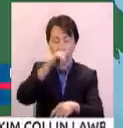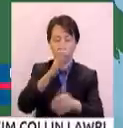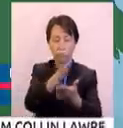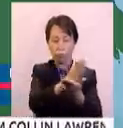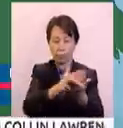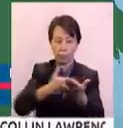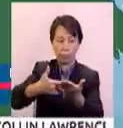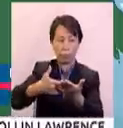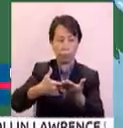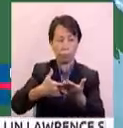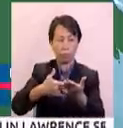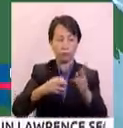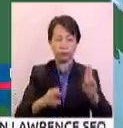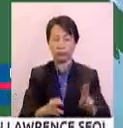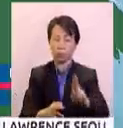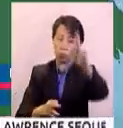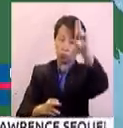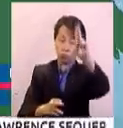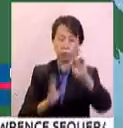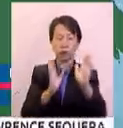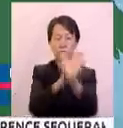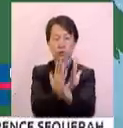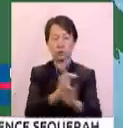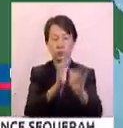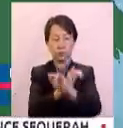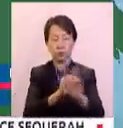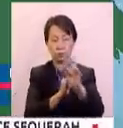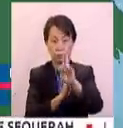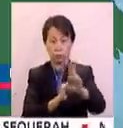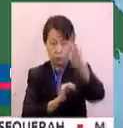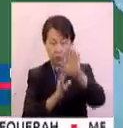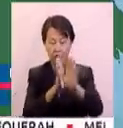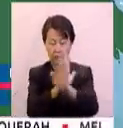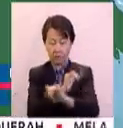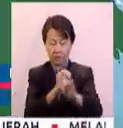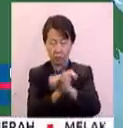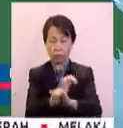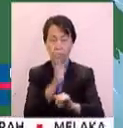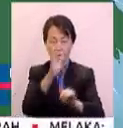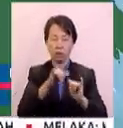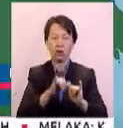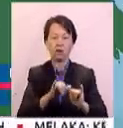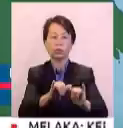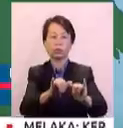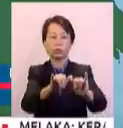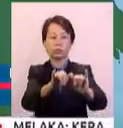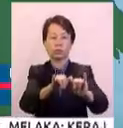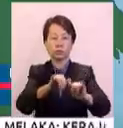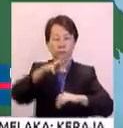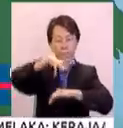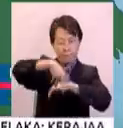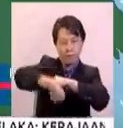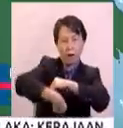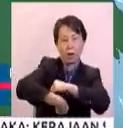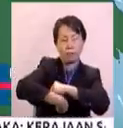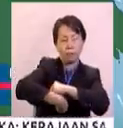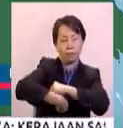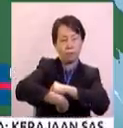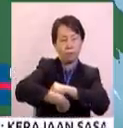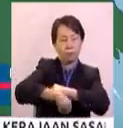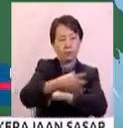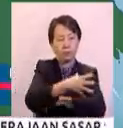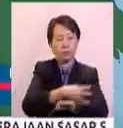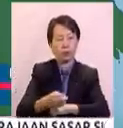bahagian utara negeri Sarawak juga dijangka akan berterusan sehingga lewat malam nanti